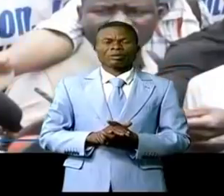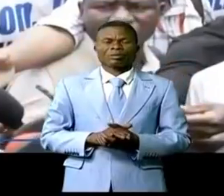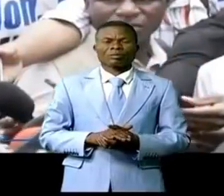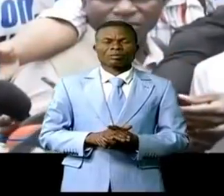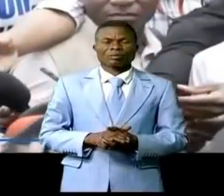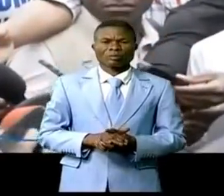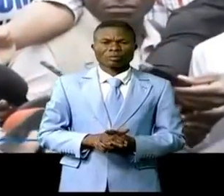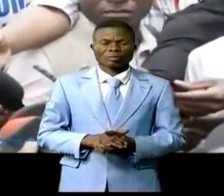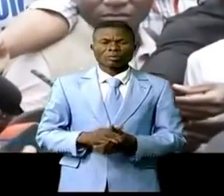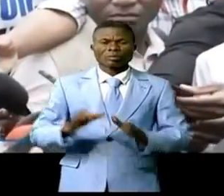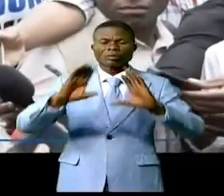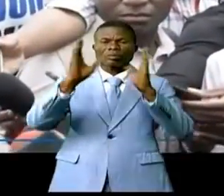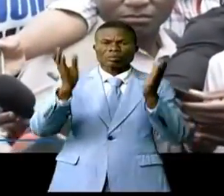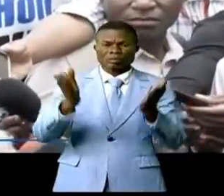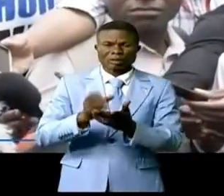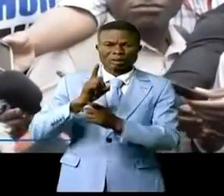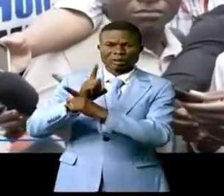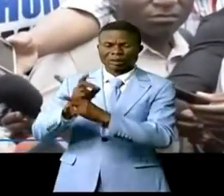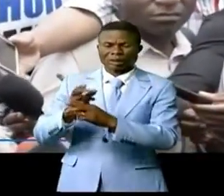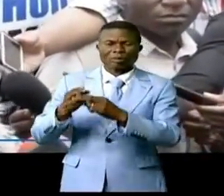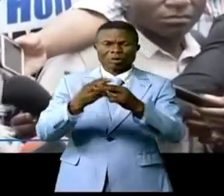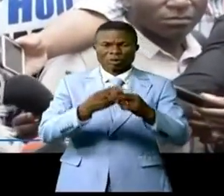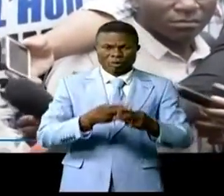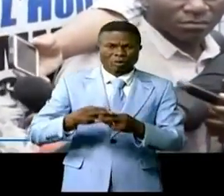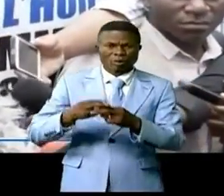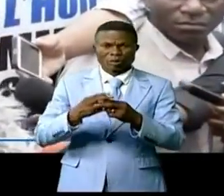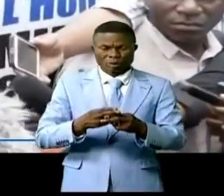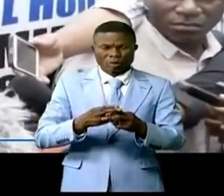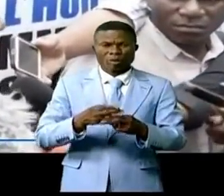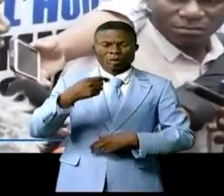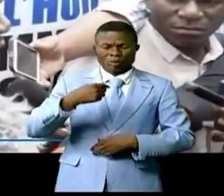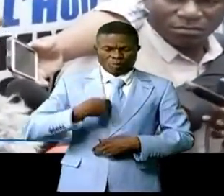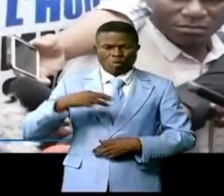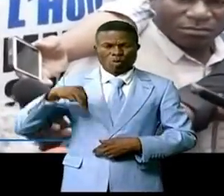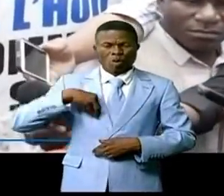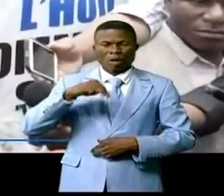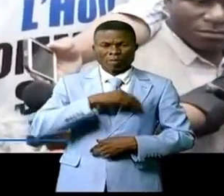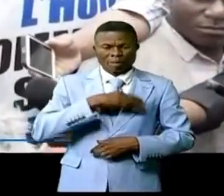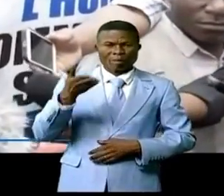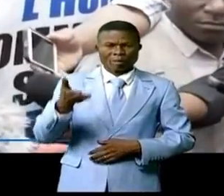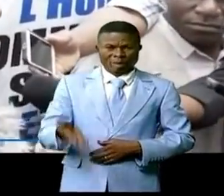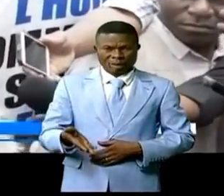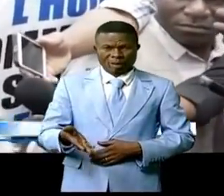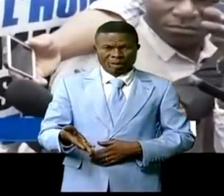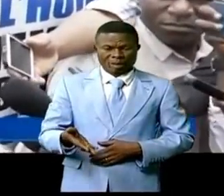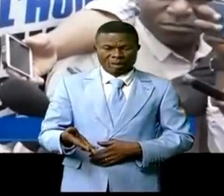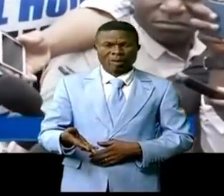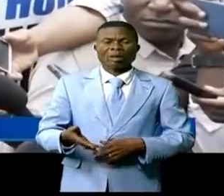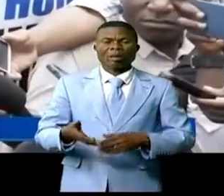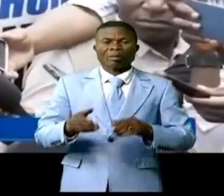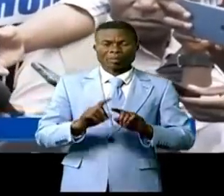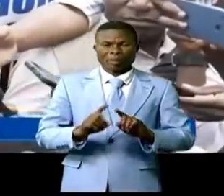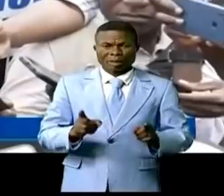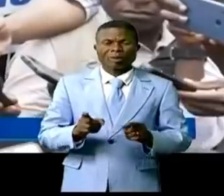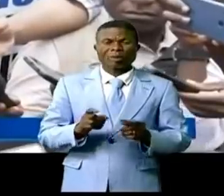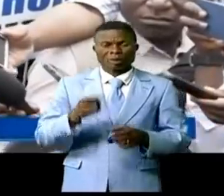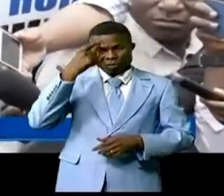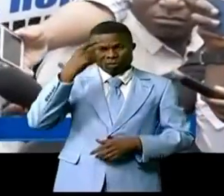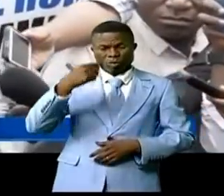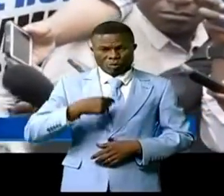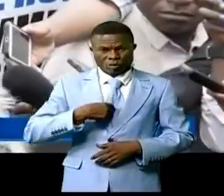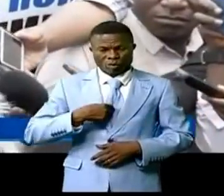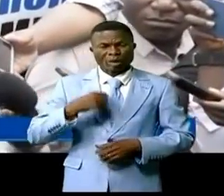De la commission défense et sécurité dont je suis membre. Alors, c'était pour moi plus